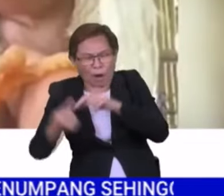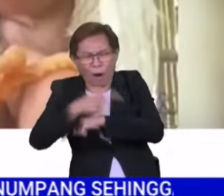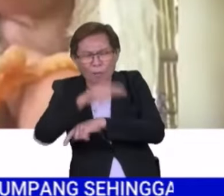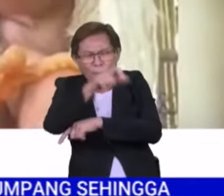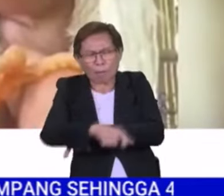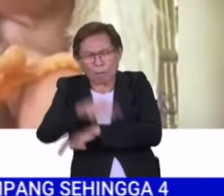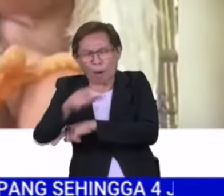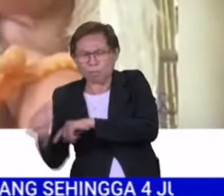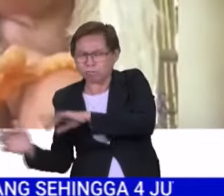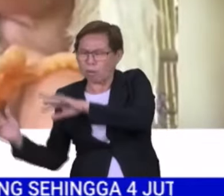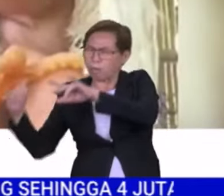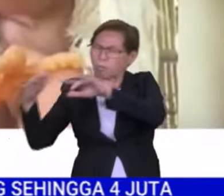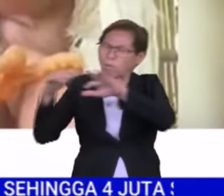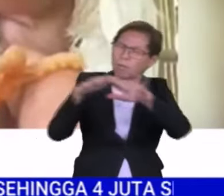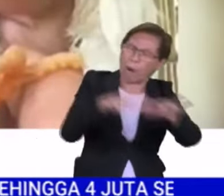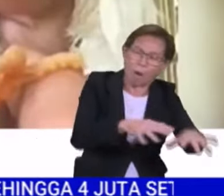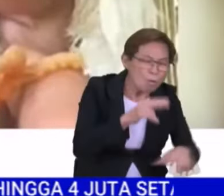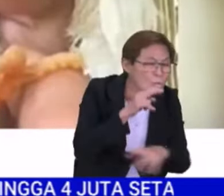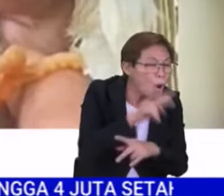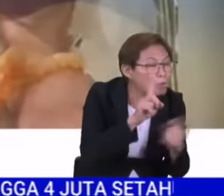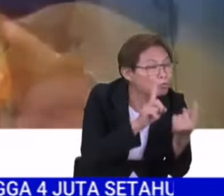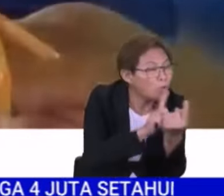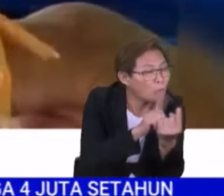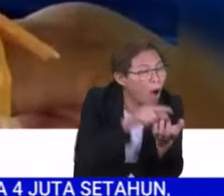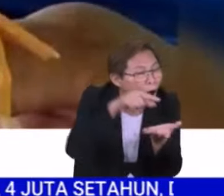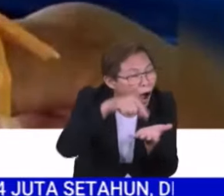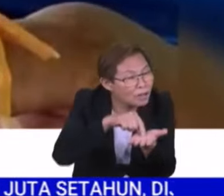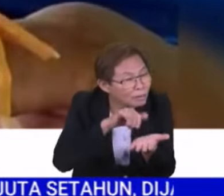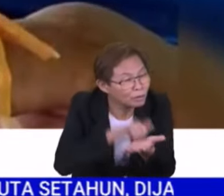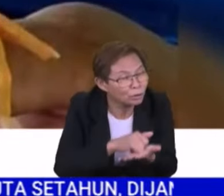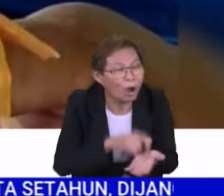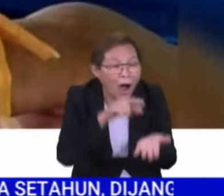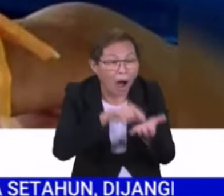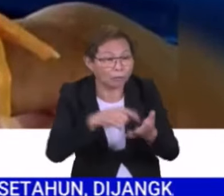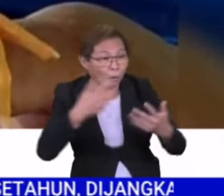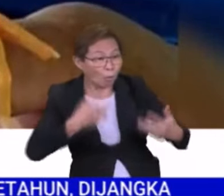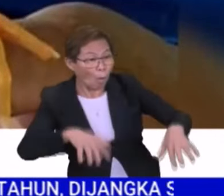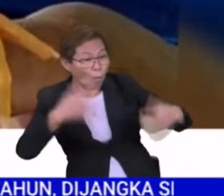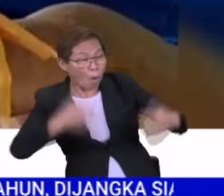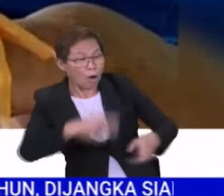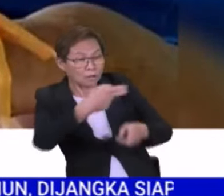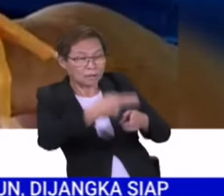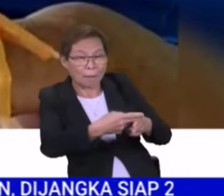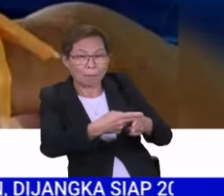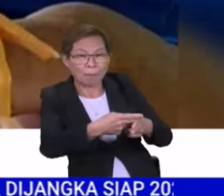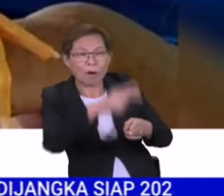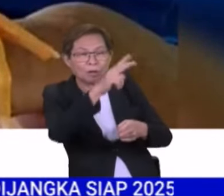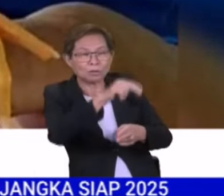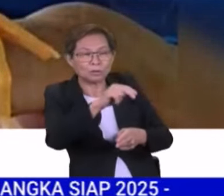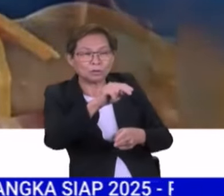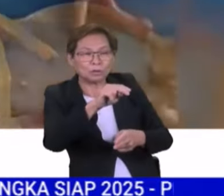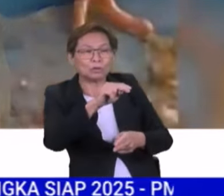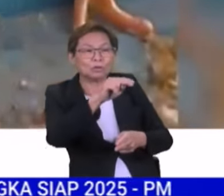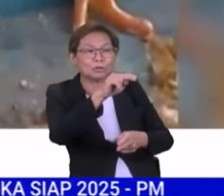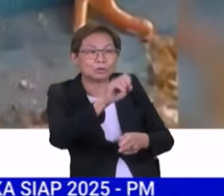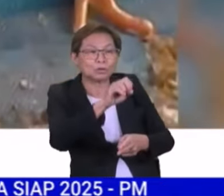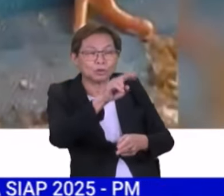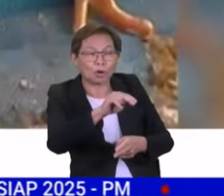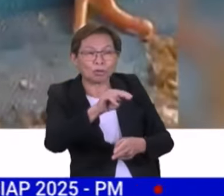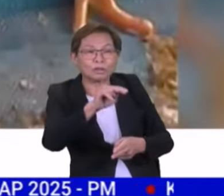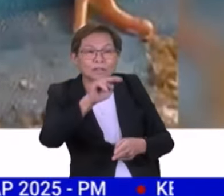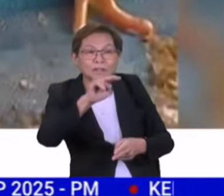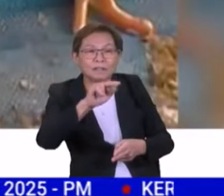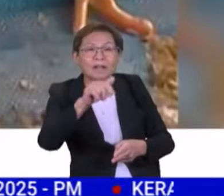penduduk tempatan akan berpusu-pusu ingin bertemu dengan ayam itu. Ayam luar biasa itu diberi nama Nong Nam Chok yang membawa